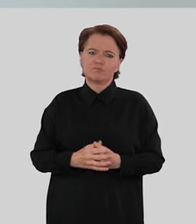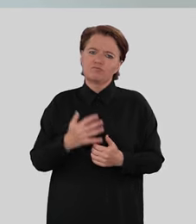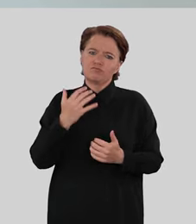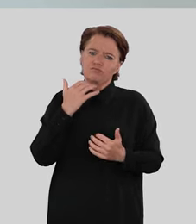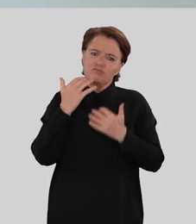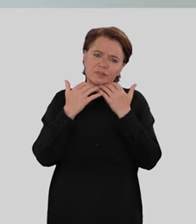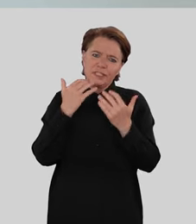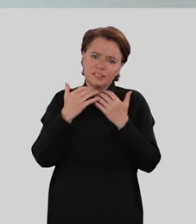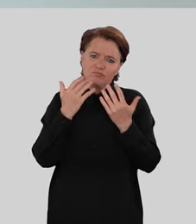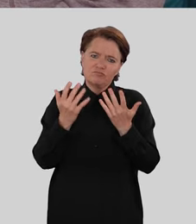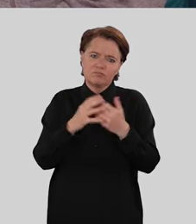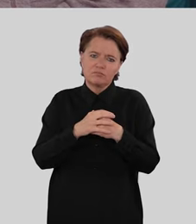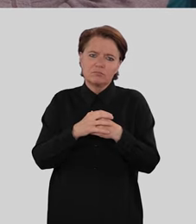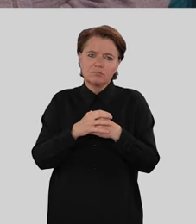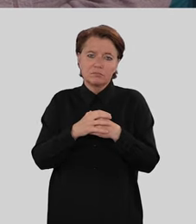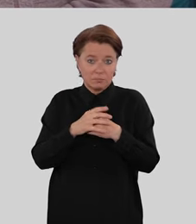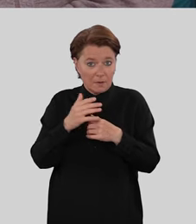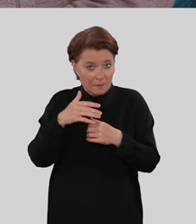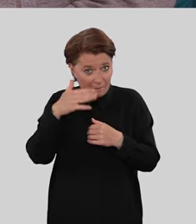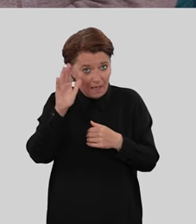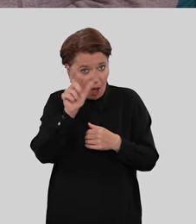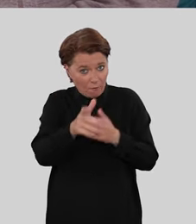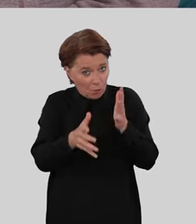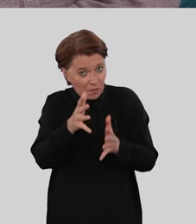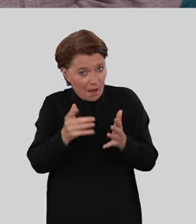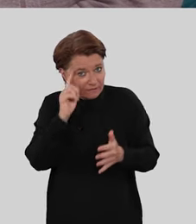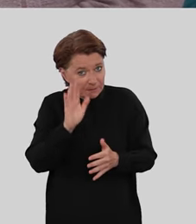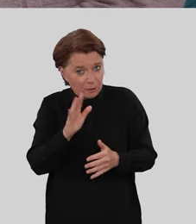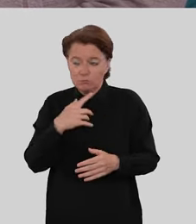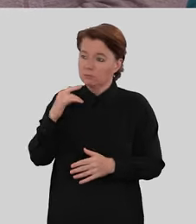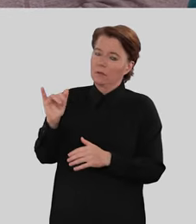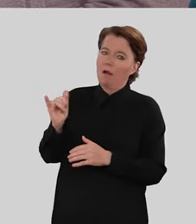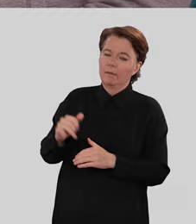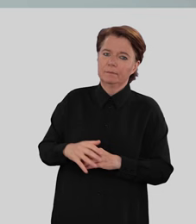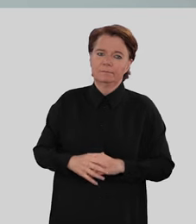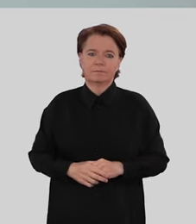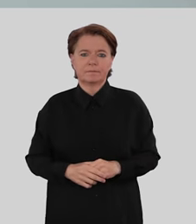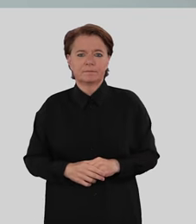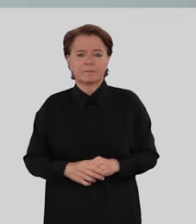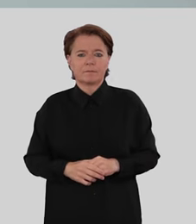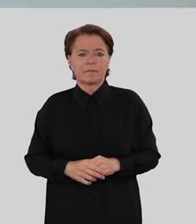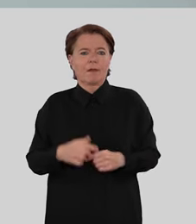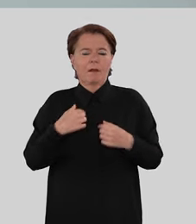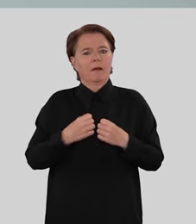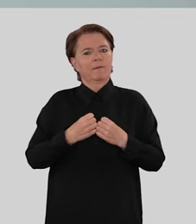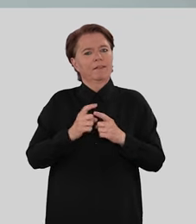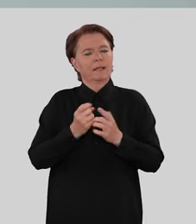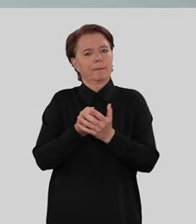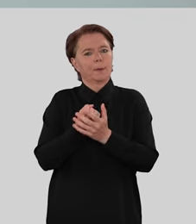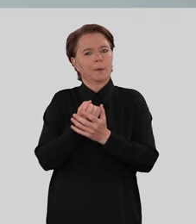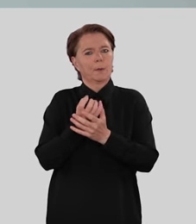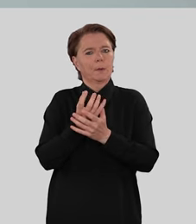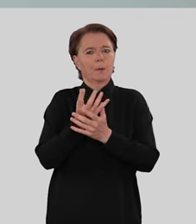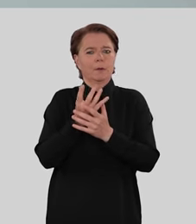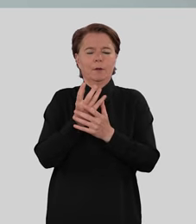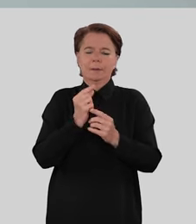Das ist Reden. Reden? Ja, Reden. Und jetzt mehr mit Ihnen gesprochen? Ja. Aufblühen. Ich bin